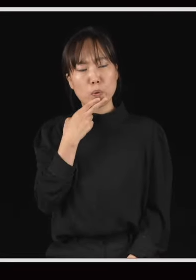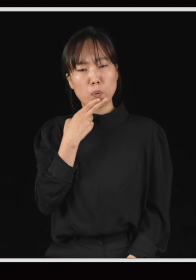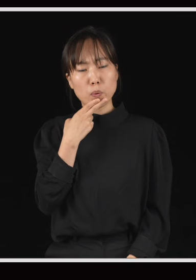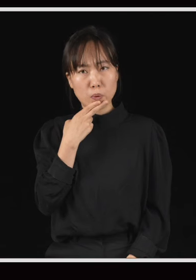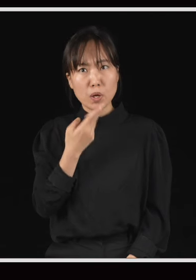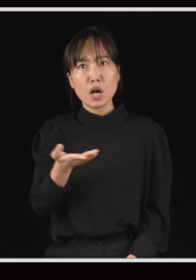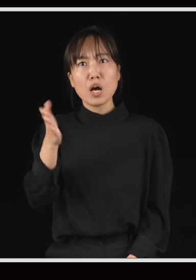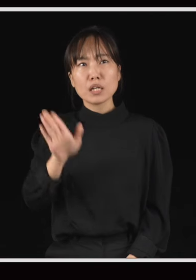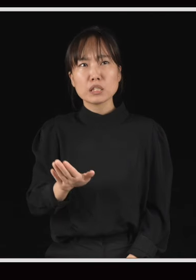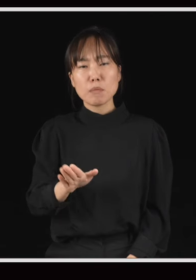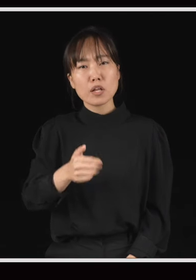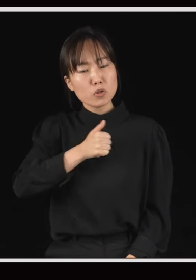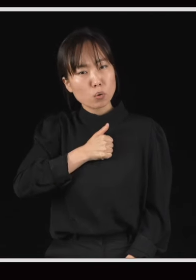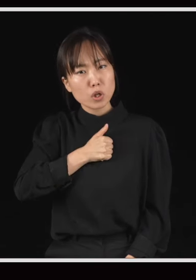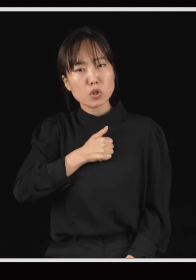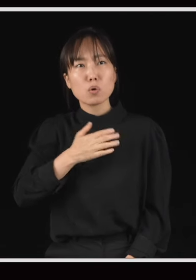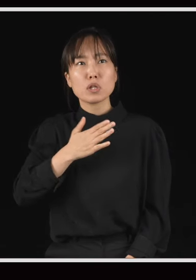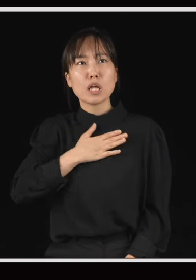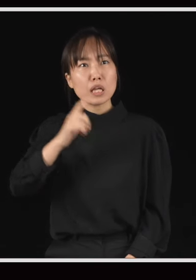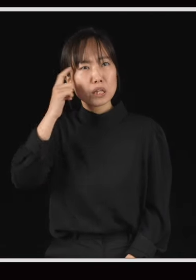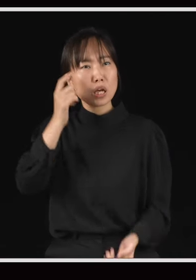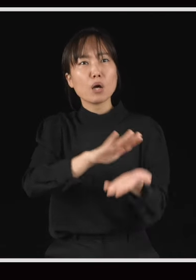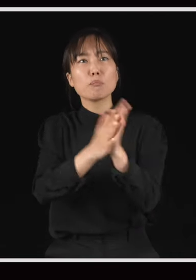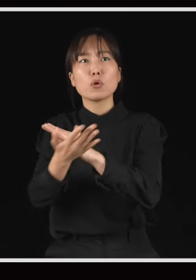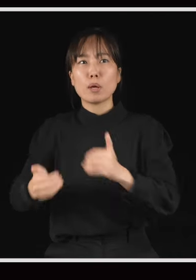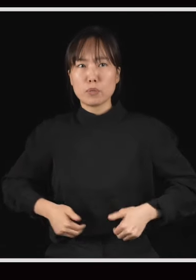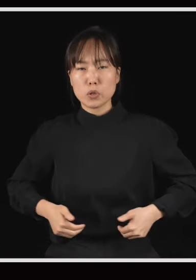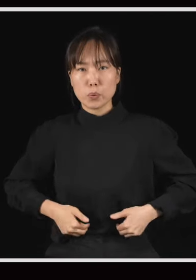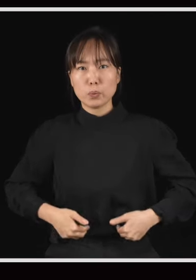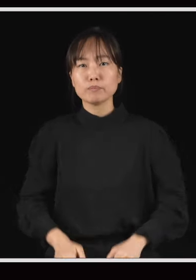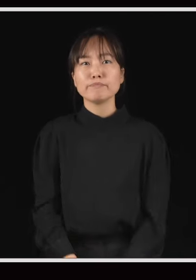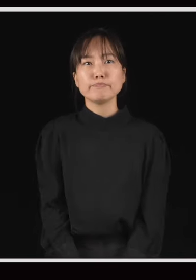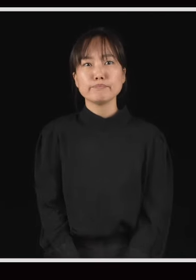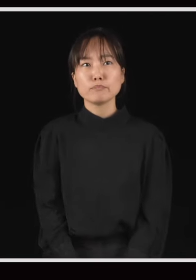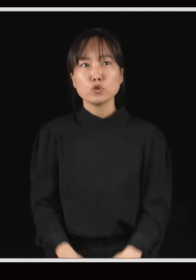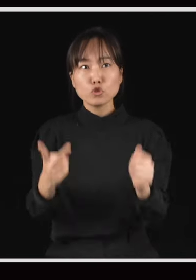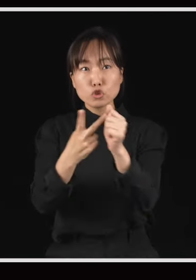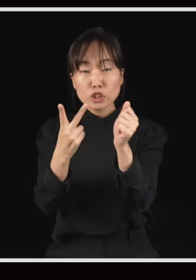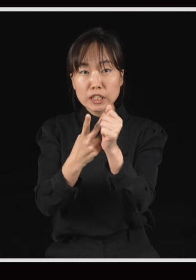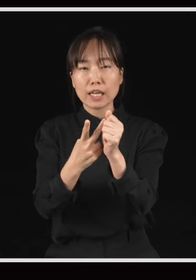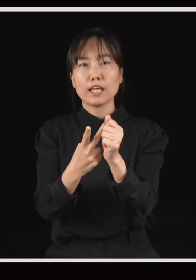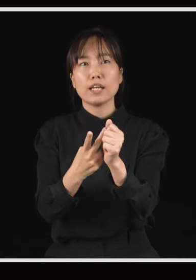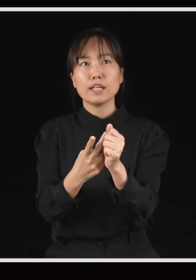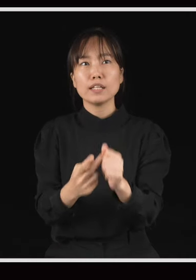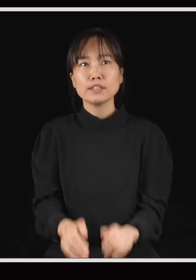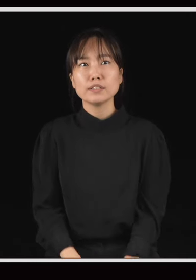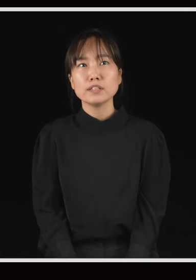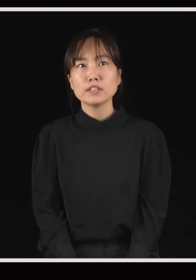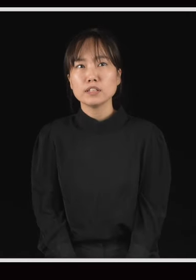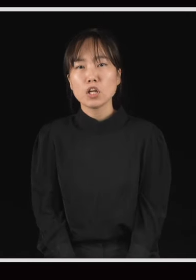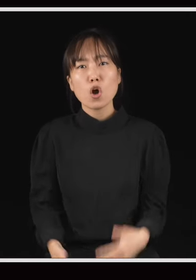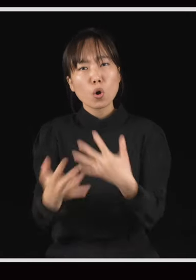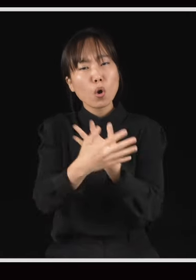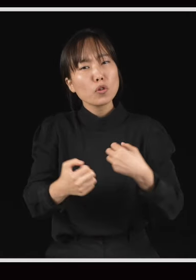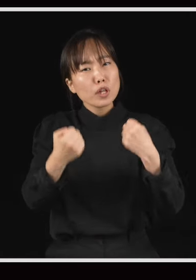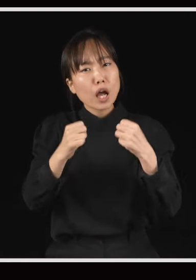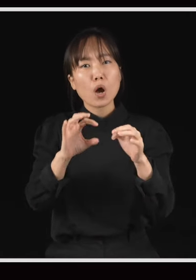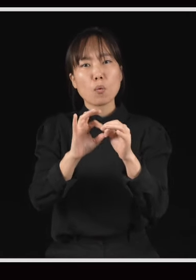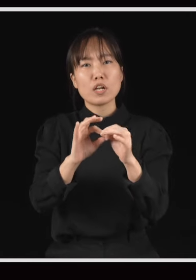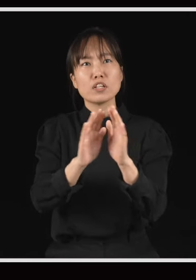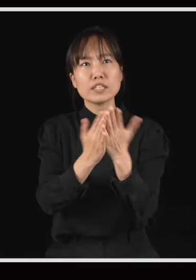이 정체성, 가장 안쪽에 있는 내 생각을 뜯어고칠 필요가 있어요. 자, 두 번째로, 이